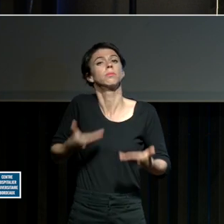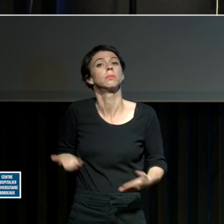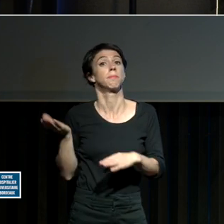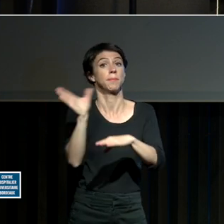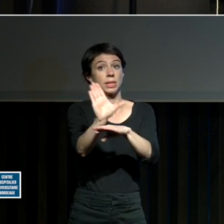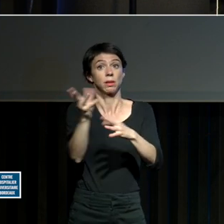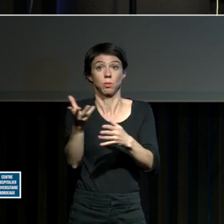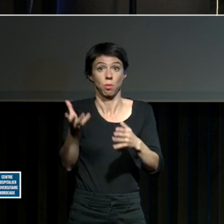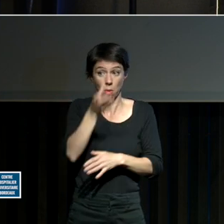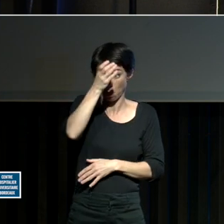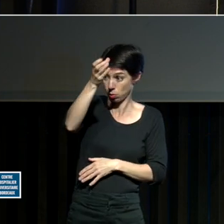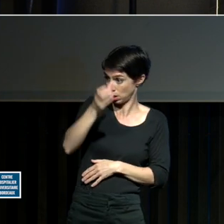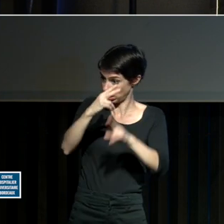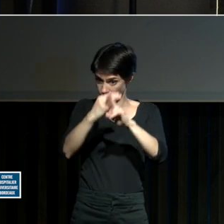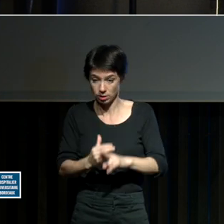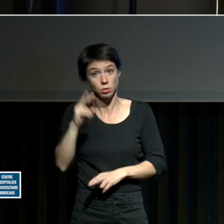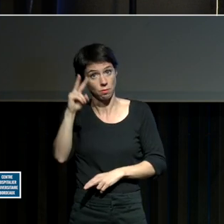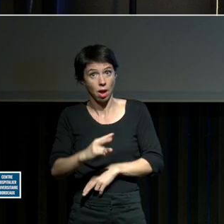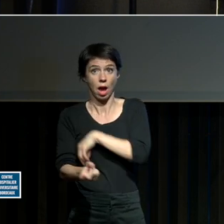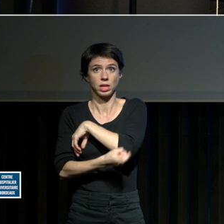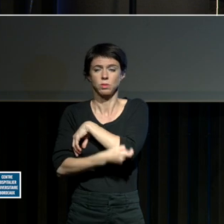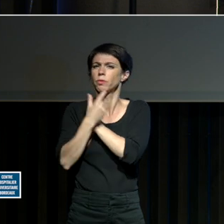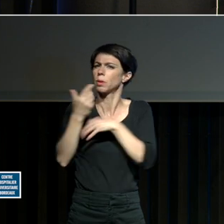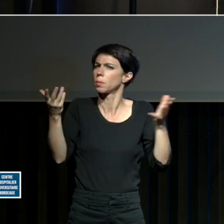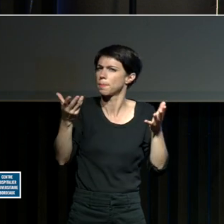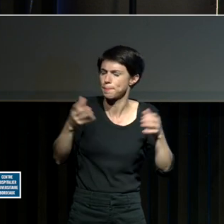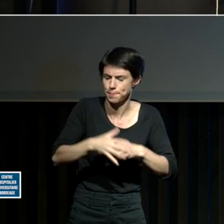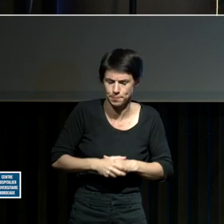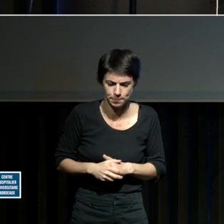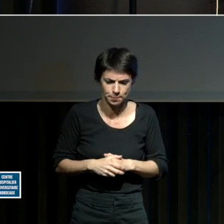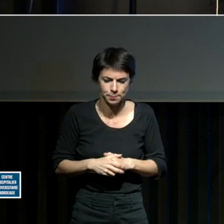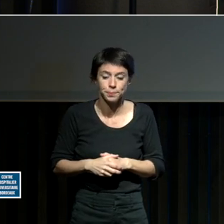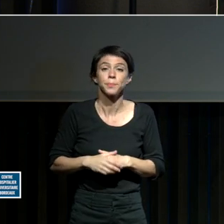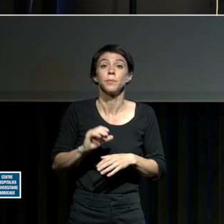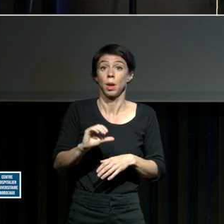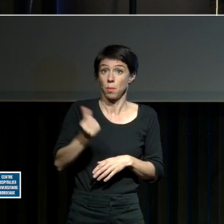concept d'addiction. Et nous verrons ensuite comment ce concept va pouvoir